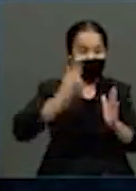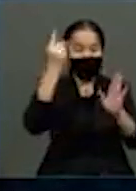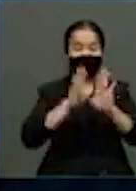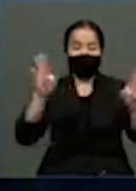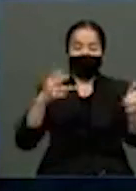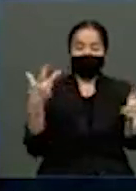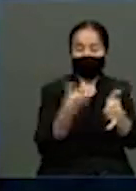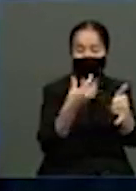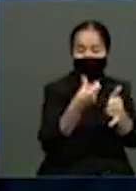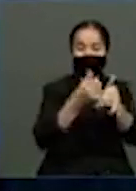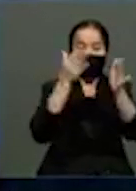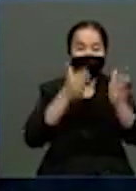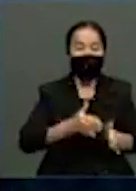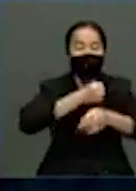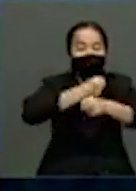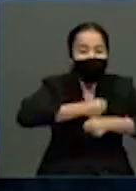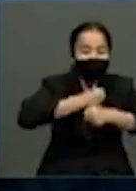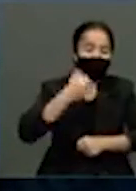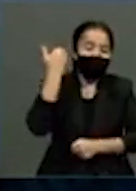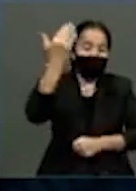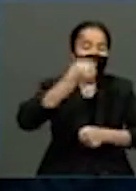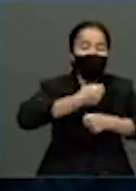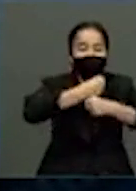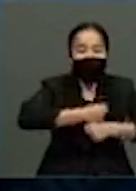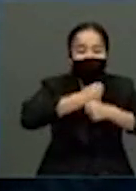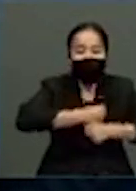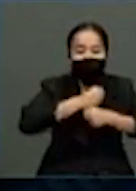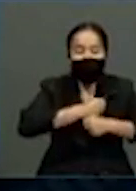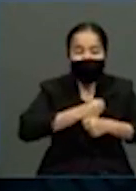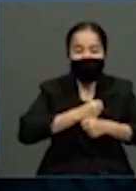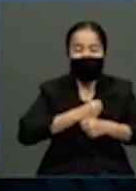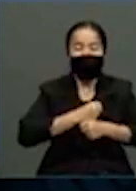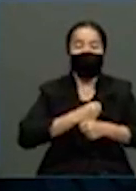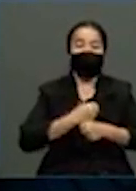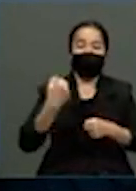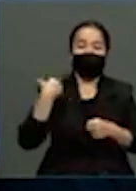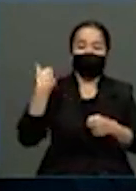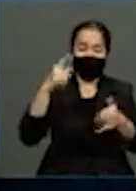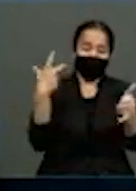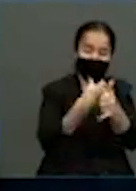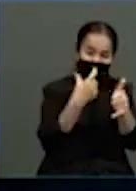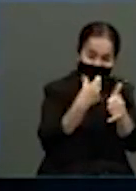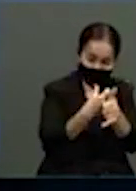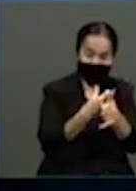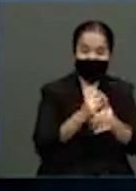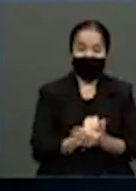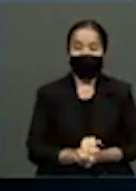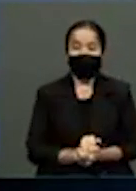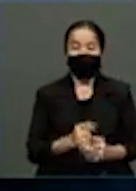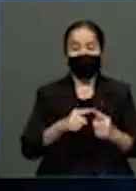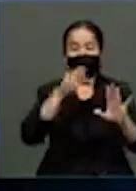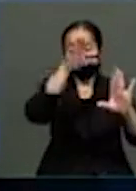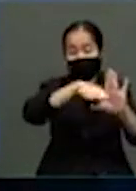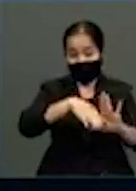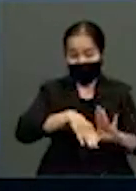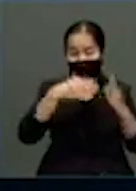านผอ.สบค.ก็อยากจะให้เป็นวันที่ผู้สูงอายุจะได้รับนะครับงั้นคิวที่จะเกิดขึ้นจากการลงทะเบีย